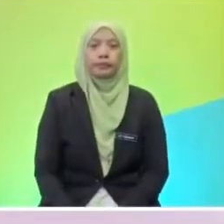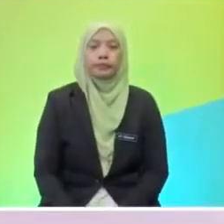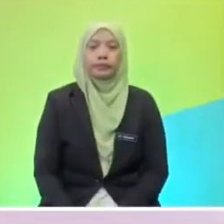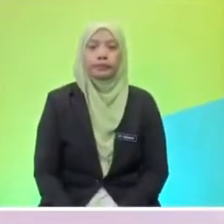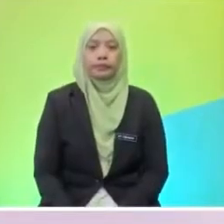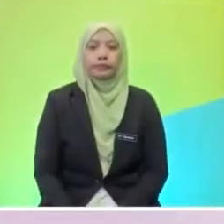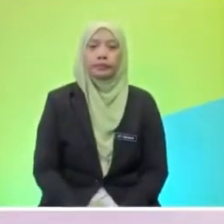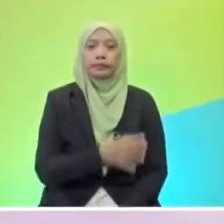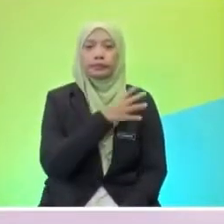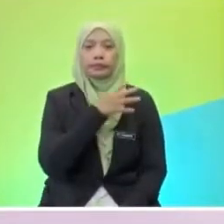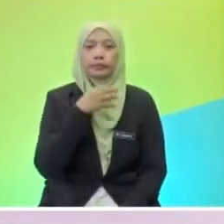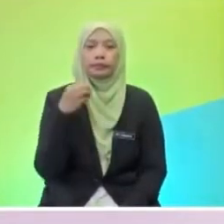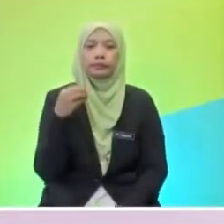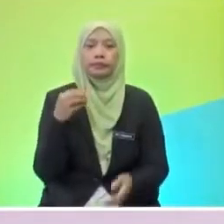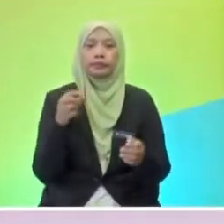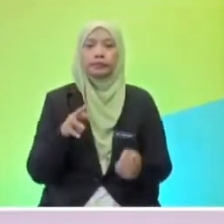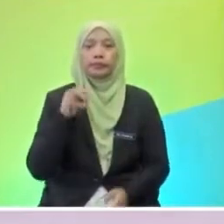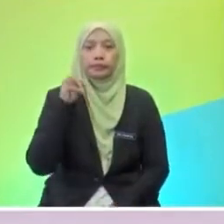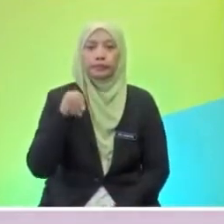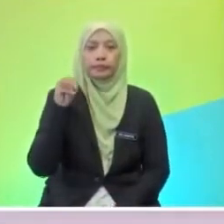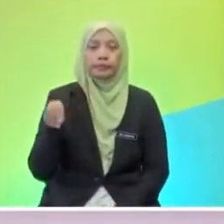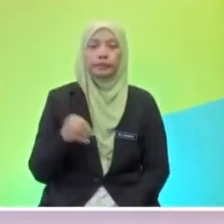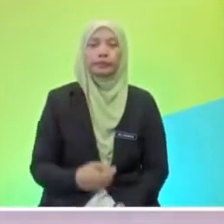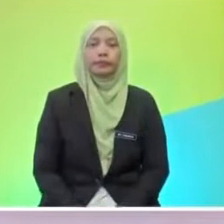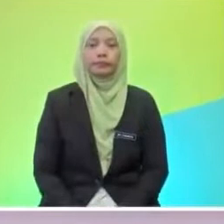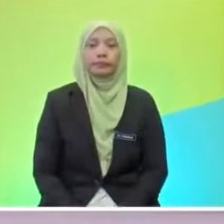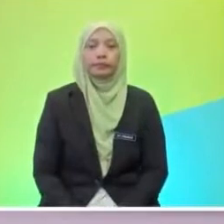bersama dengan 4 orang raka-rekan